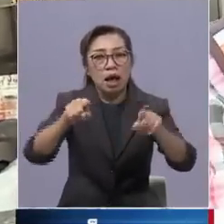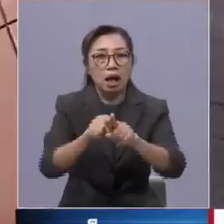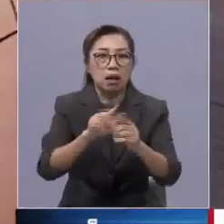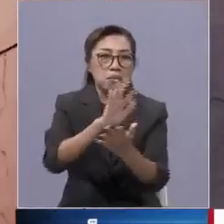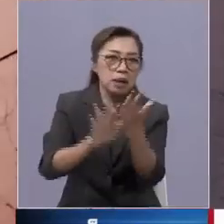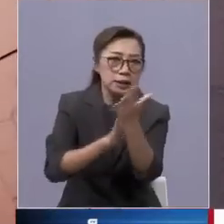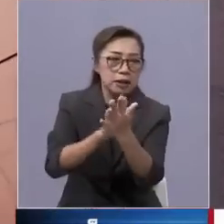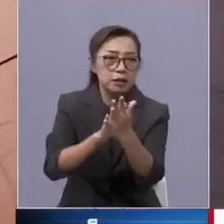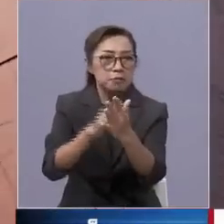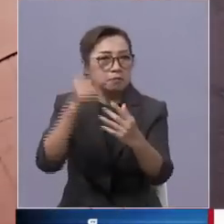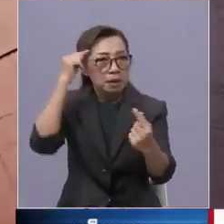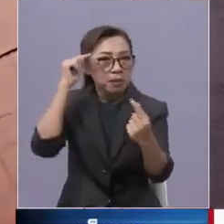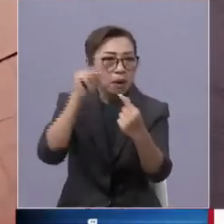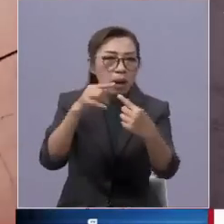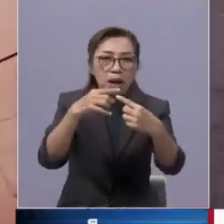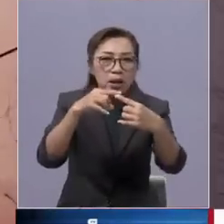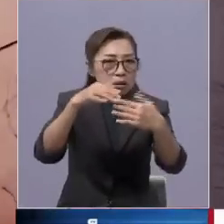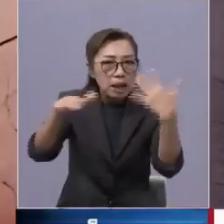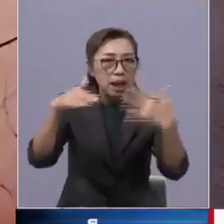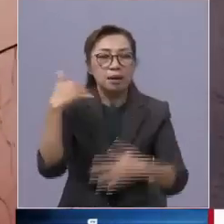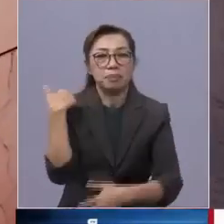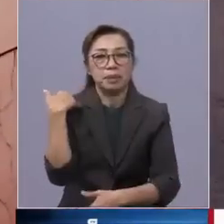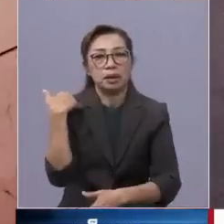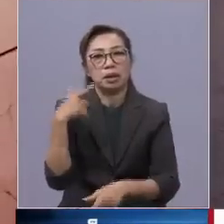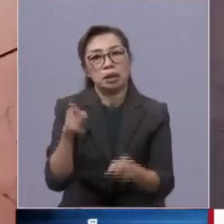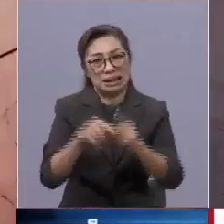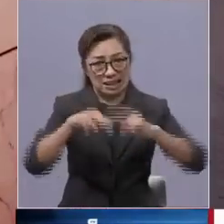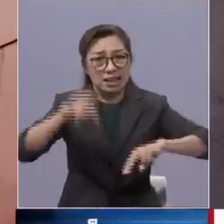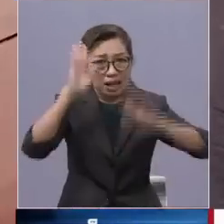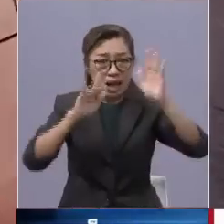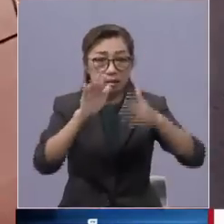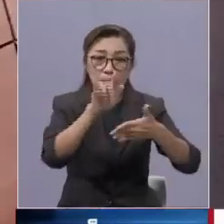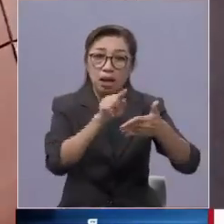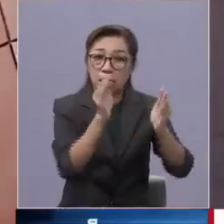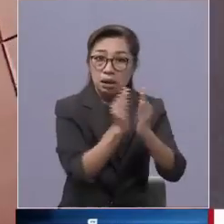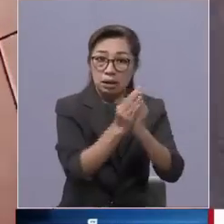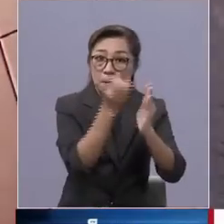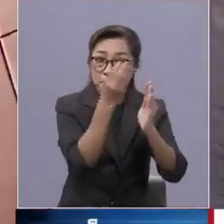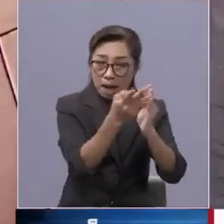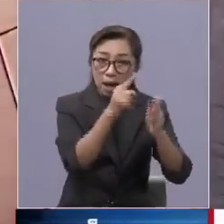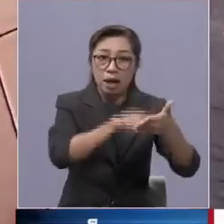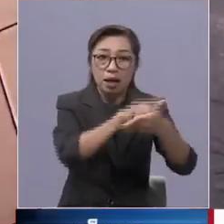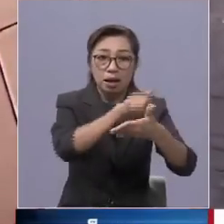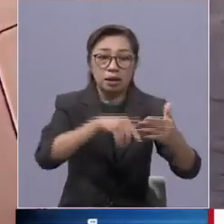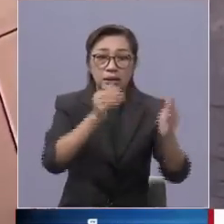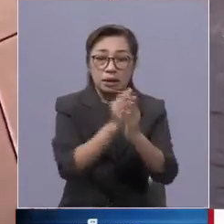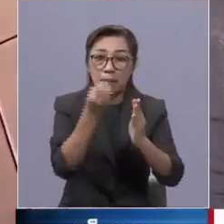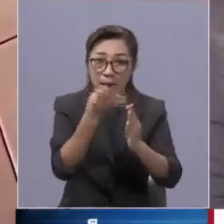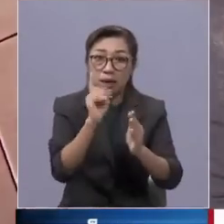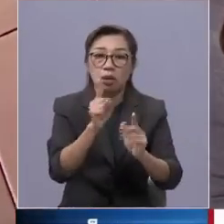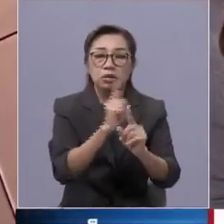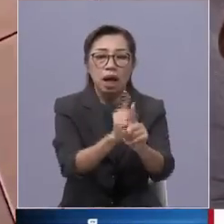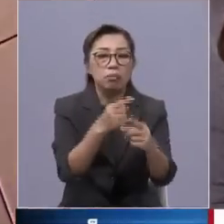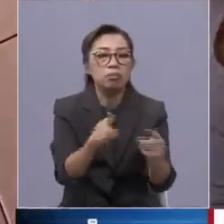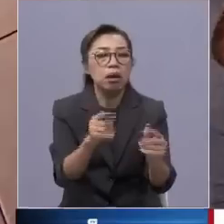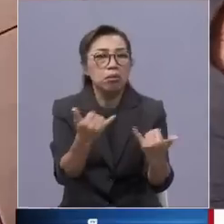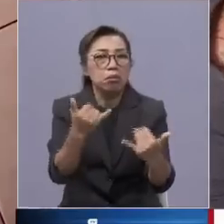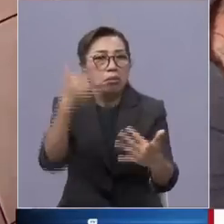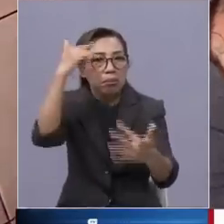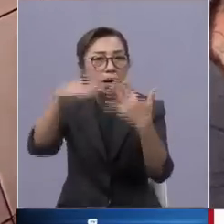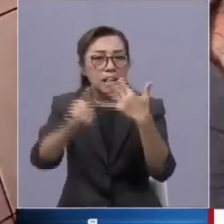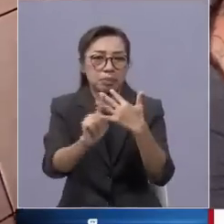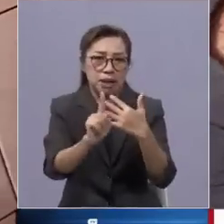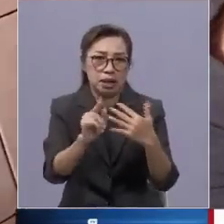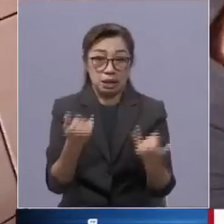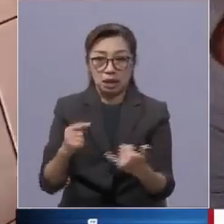ของประชาธิปไตยอาจารย์ยังตั้งคำถามต่อด้วยนะครับว่าเนี่ยตอนนี้ครม.ใหม่เขาเริ่มงานกันแล้วองค์กรอิสระองค์กรไหนจ